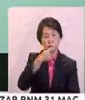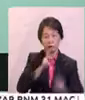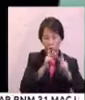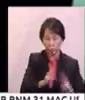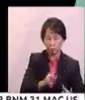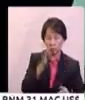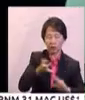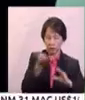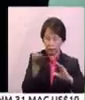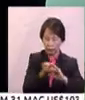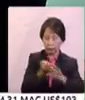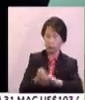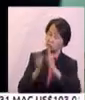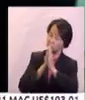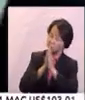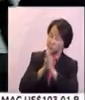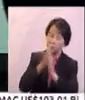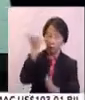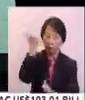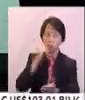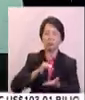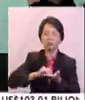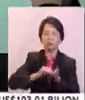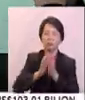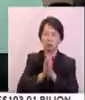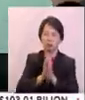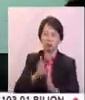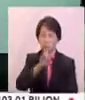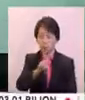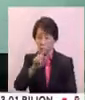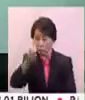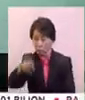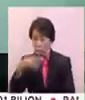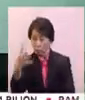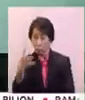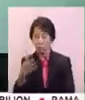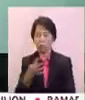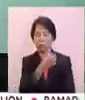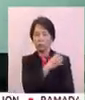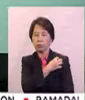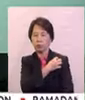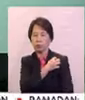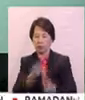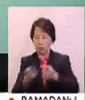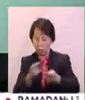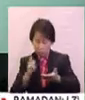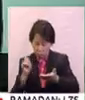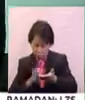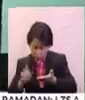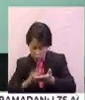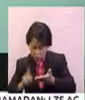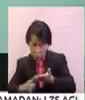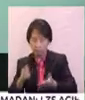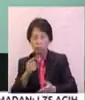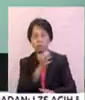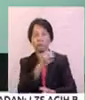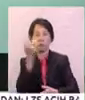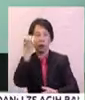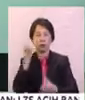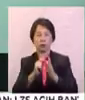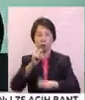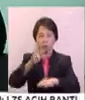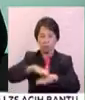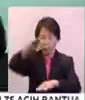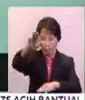pihaknya akan memfailkan rayuan di Mahkamah Rayuan. 22 April lalu, pegawai pengendali memfailkan semakan ke Mahkamah Tinggi bagi